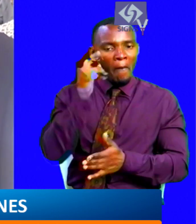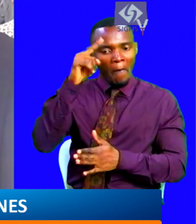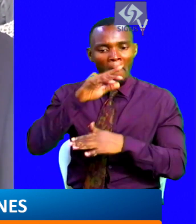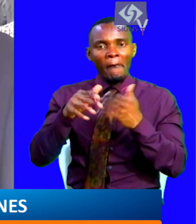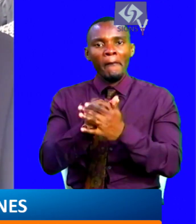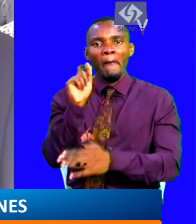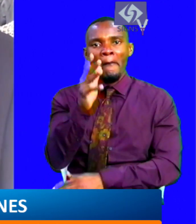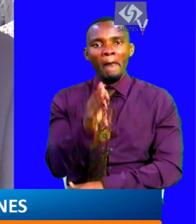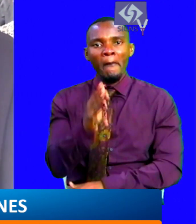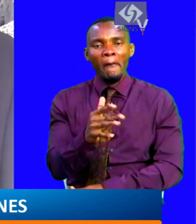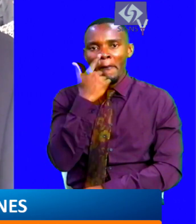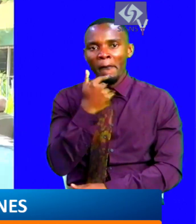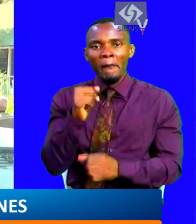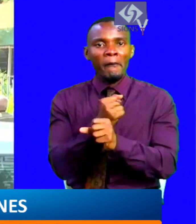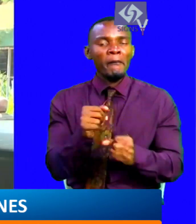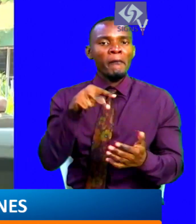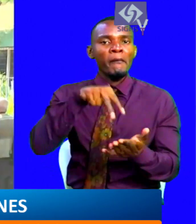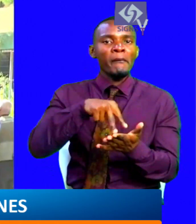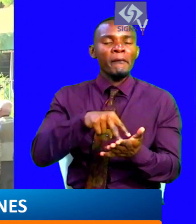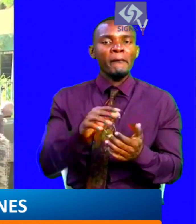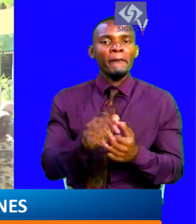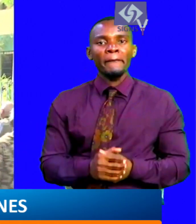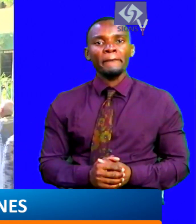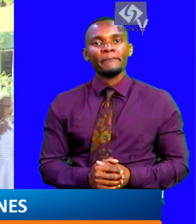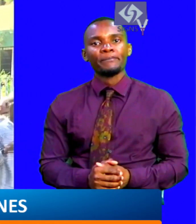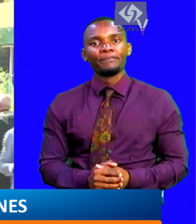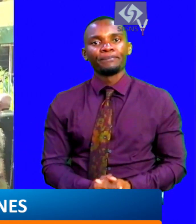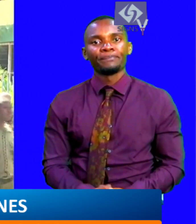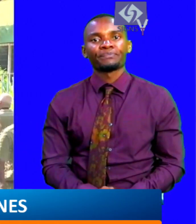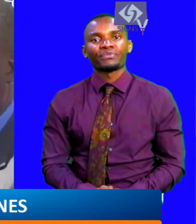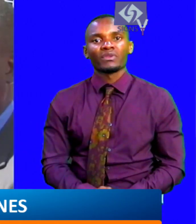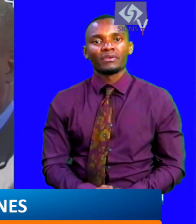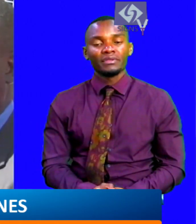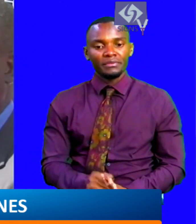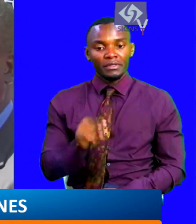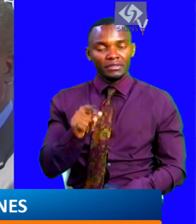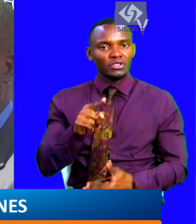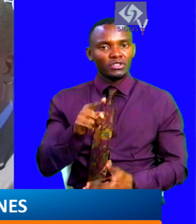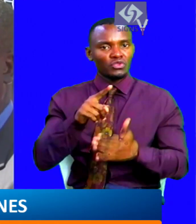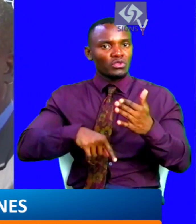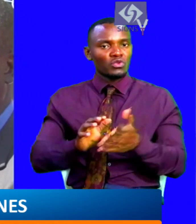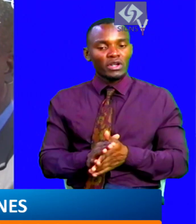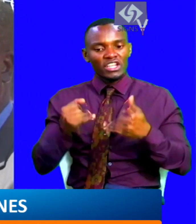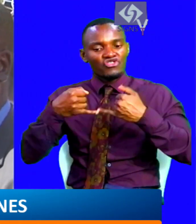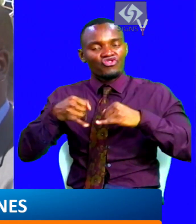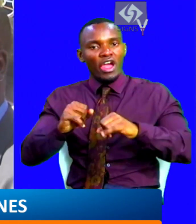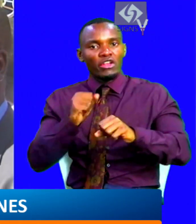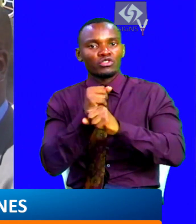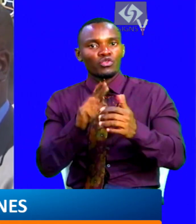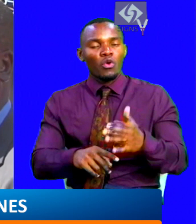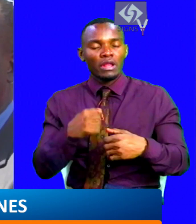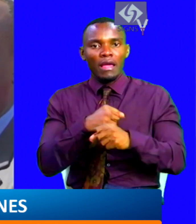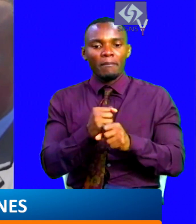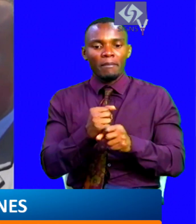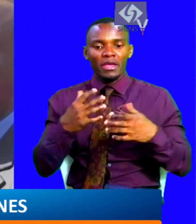juu kushinda mtu yoyote hapa Kenya. Na iwapo pengine kuna watu wengine wanafikiri wanaweza kutuogofya, wasiambie wawe pole